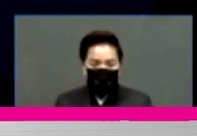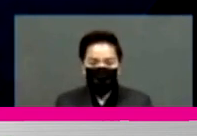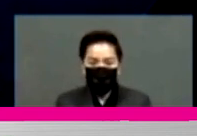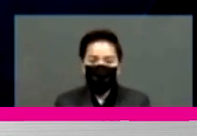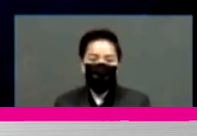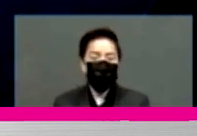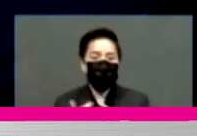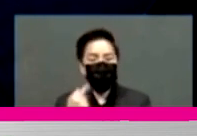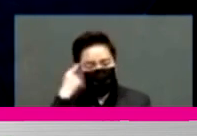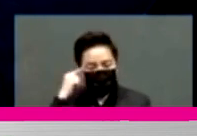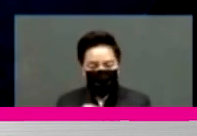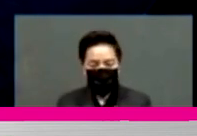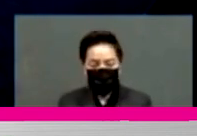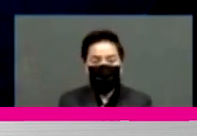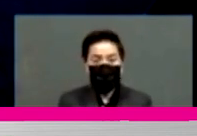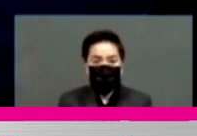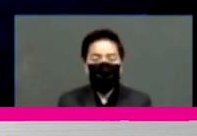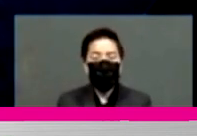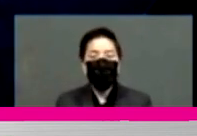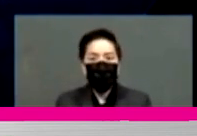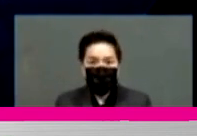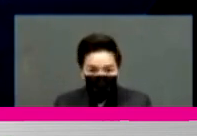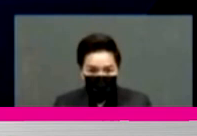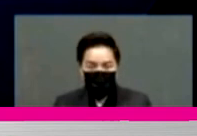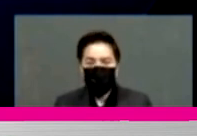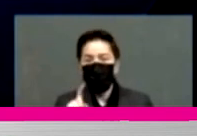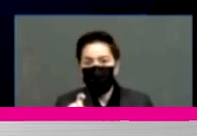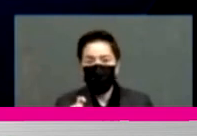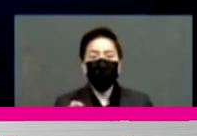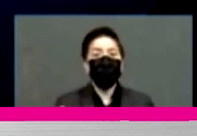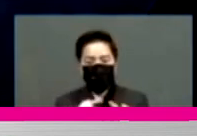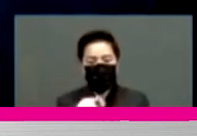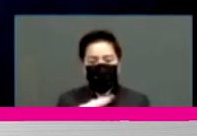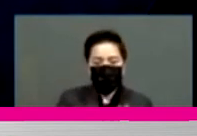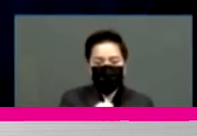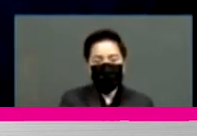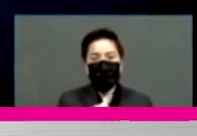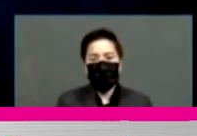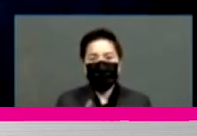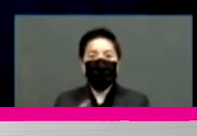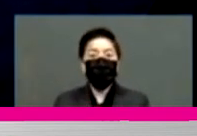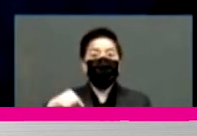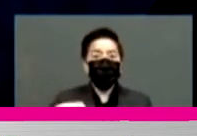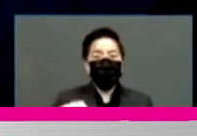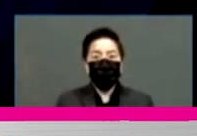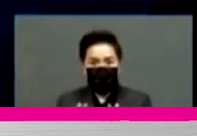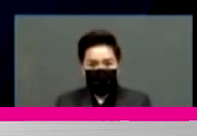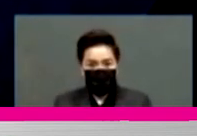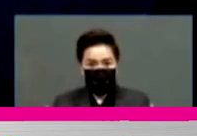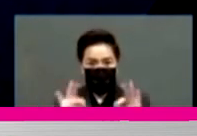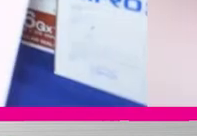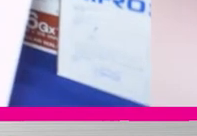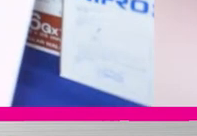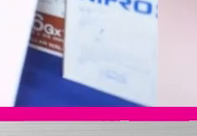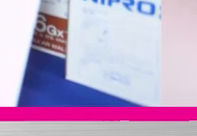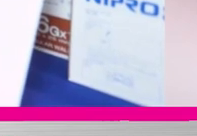ำบลหรือเลือกพื้นที่ย่อยสำหรับการเปิดเมืองวิถีใหม่ตามมาตรการโควิดฟรีเซตติ้งที่กระทรวงสาธารณสุขกำหนดหลักเกณฑ์ต้องระดมฉีด